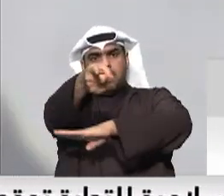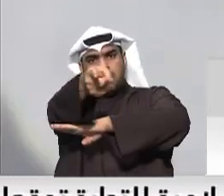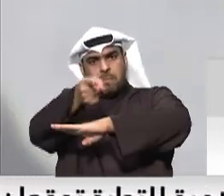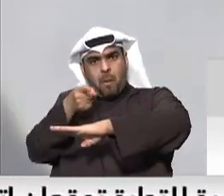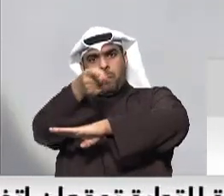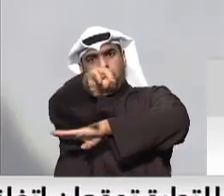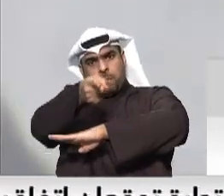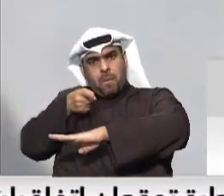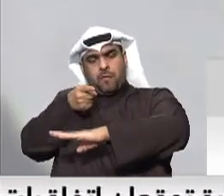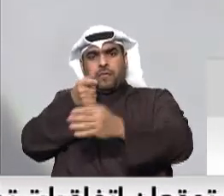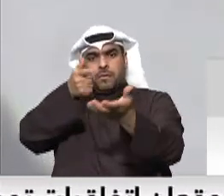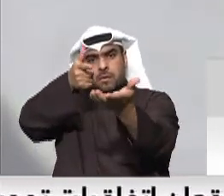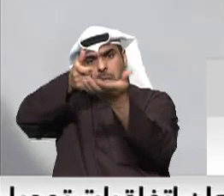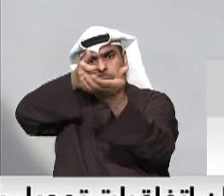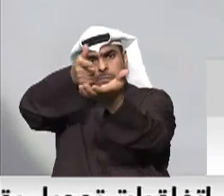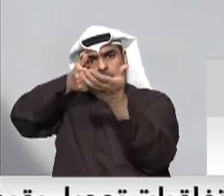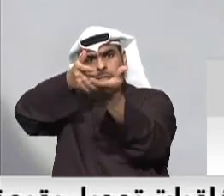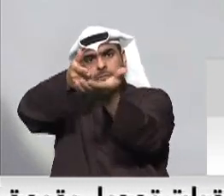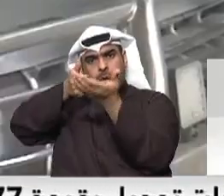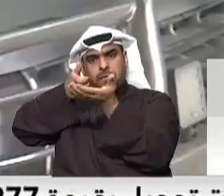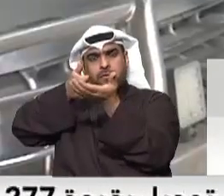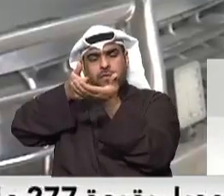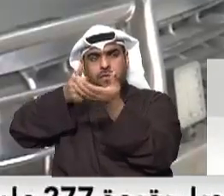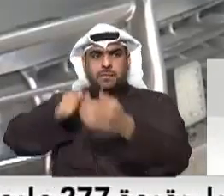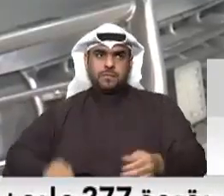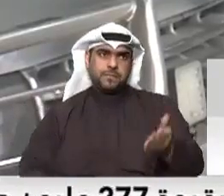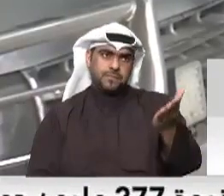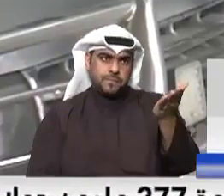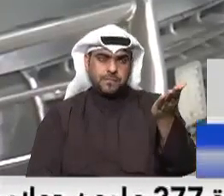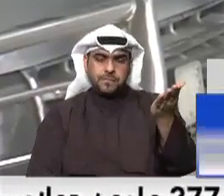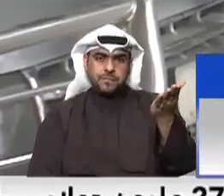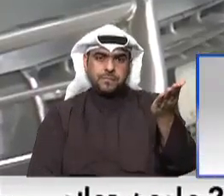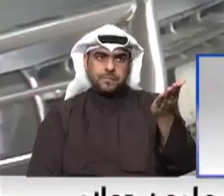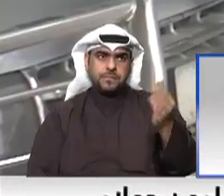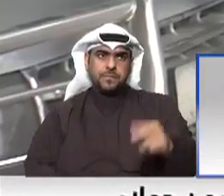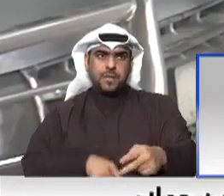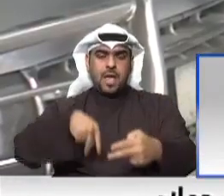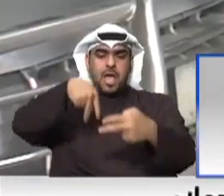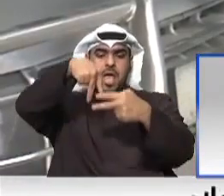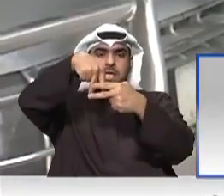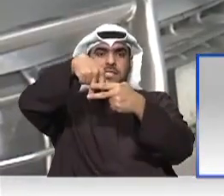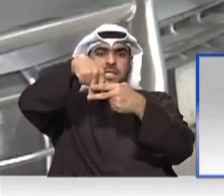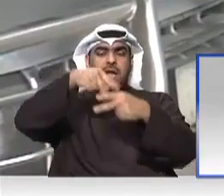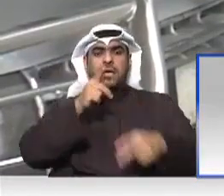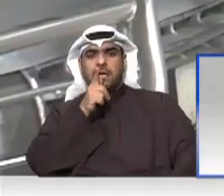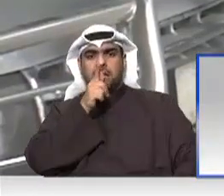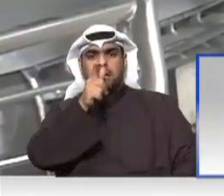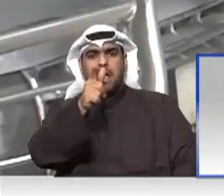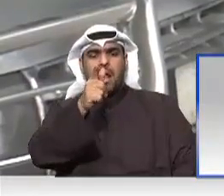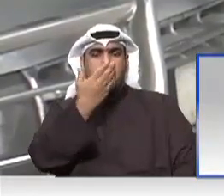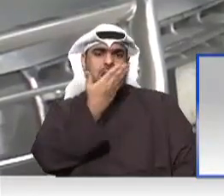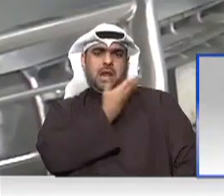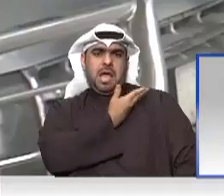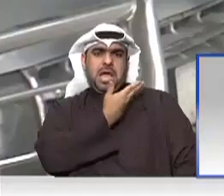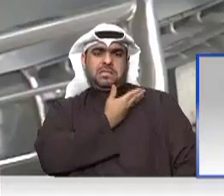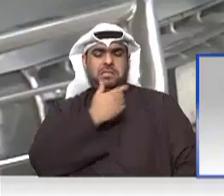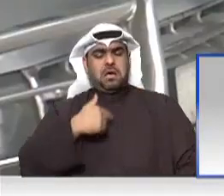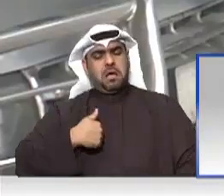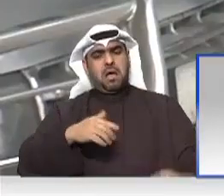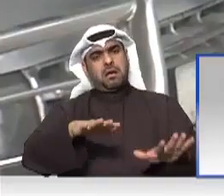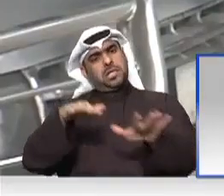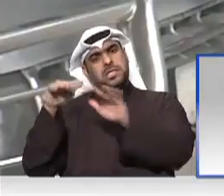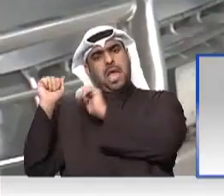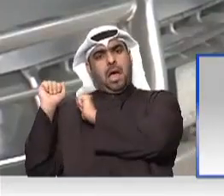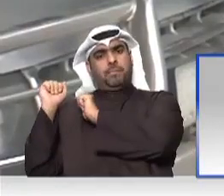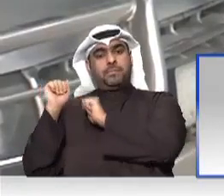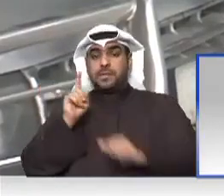في المساحة المسموح الصيد بها. إسرائيل ادعت أنها انسحبت من قطاع غزة، ولكنها فرضت حصار شامل عليه برا